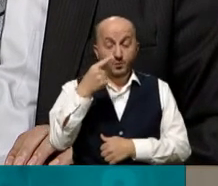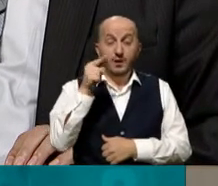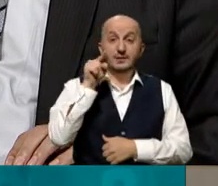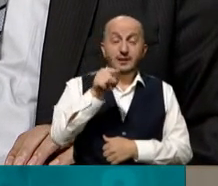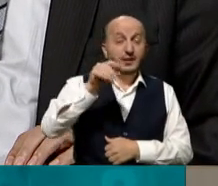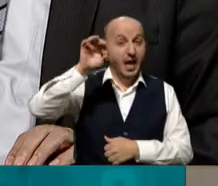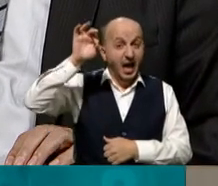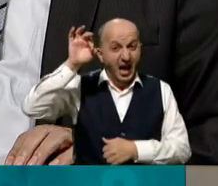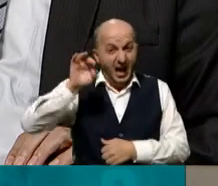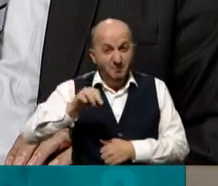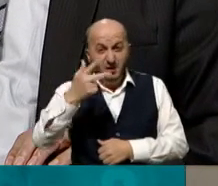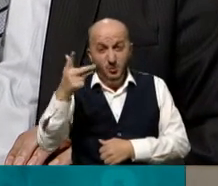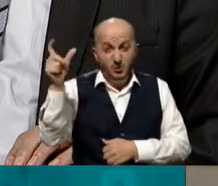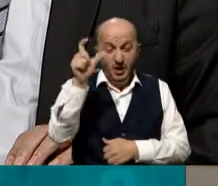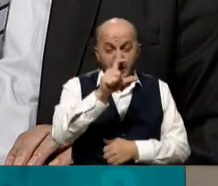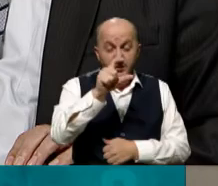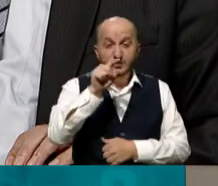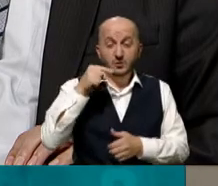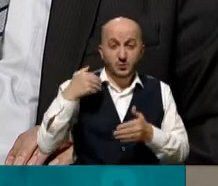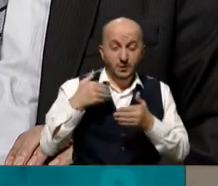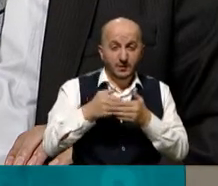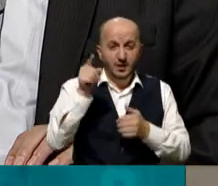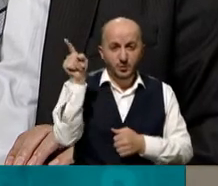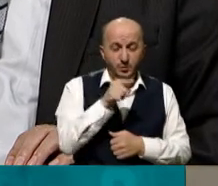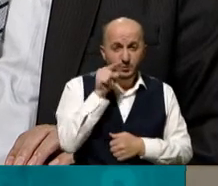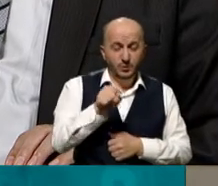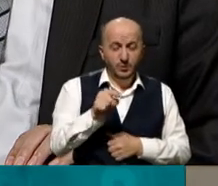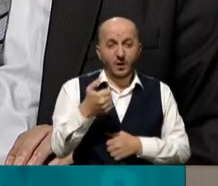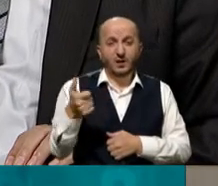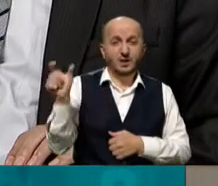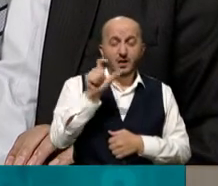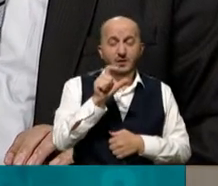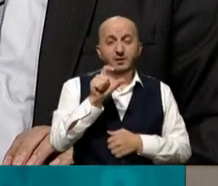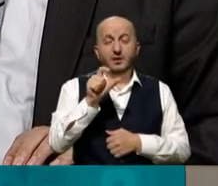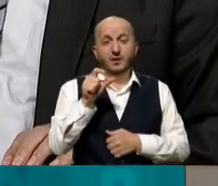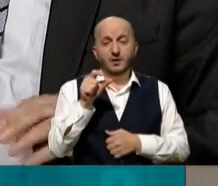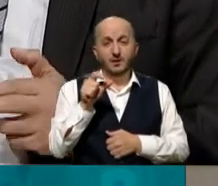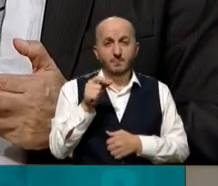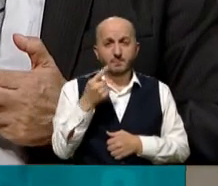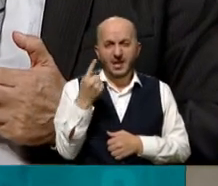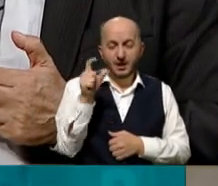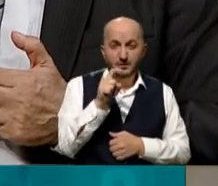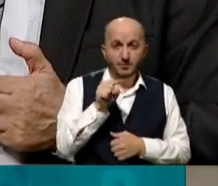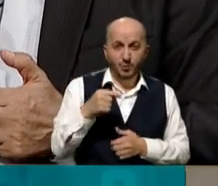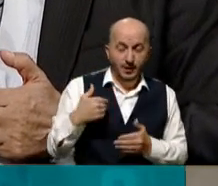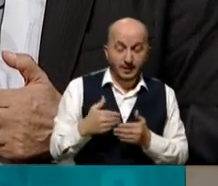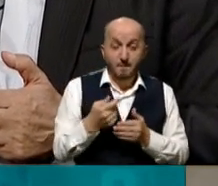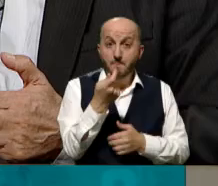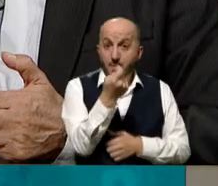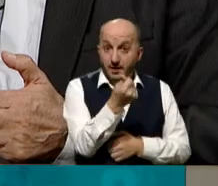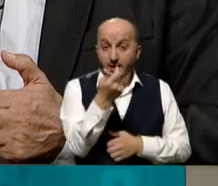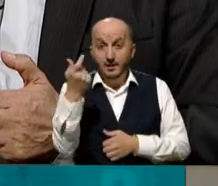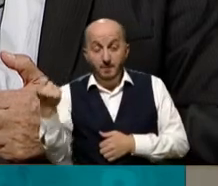bir, işte 3 aylıksa şu kadar, yüzde şu, 6 aylıksa bu kadar, 1 aylıksa bu kadar diye parayla parayı